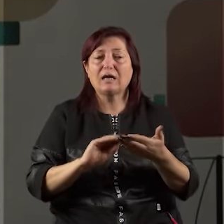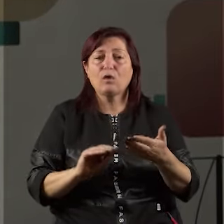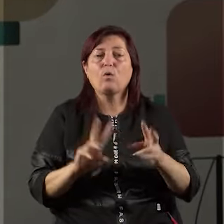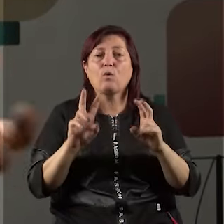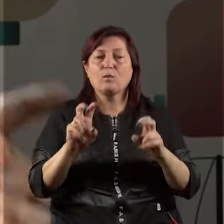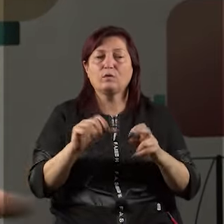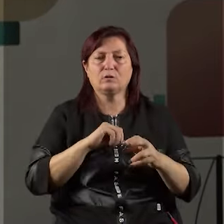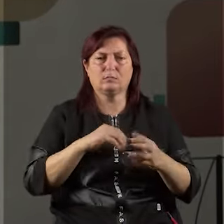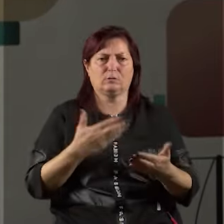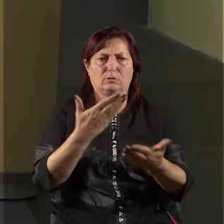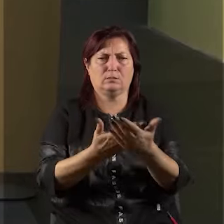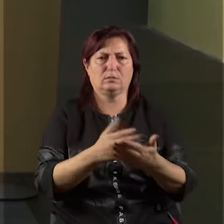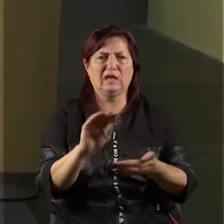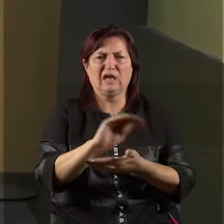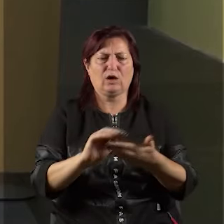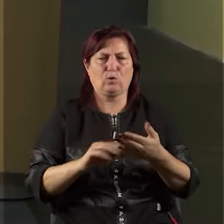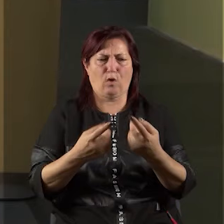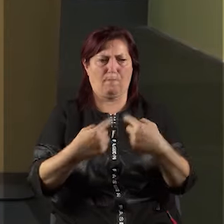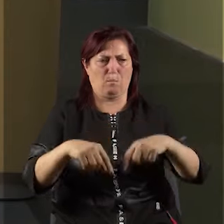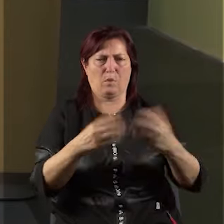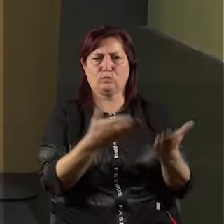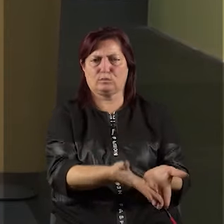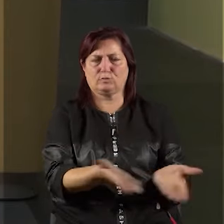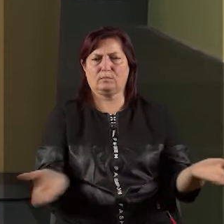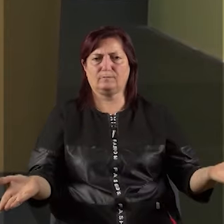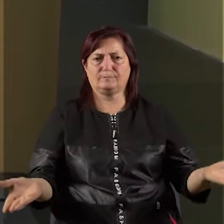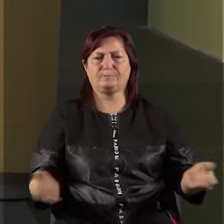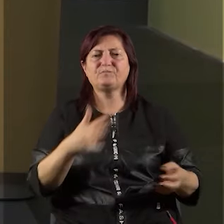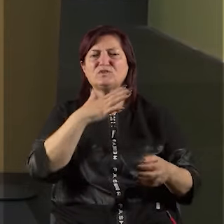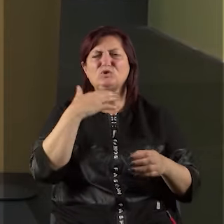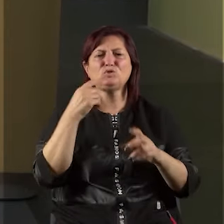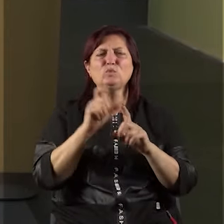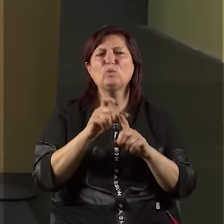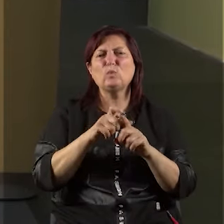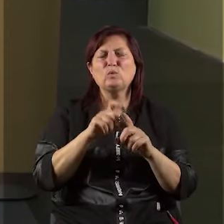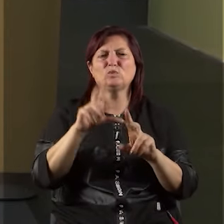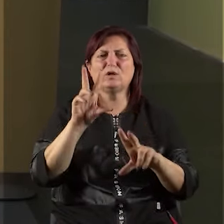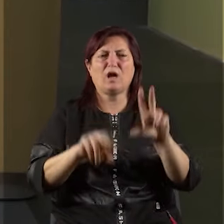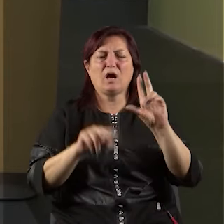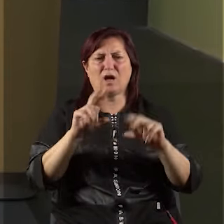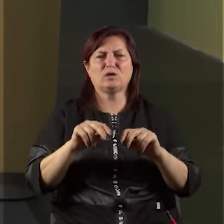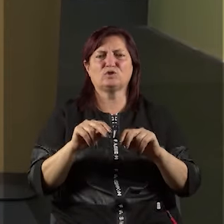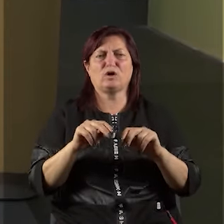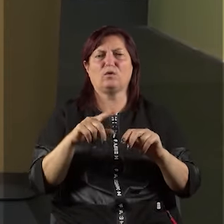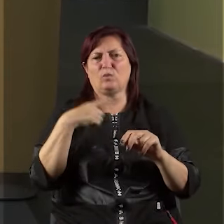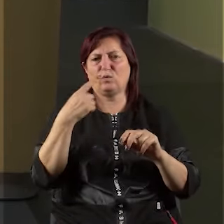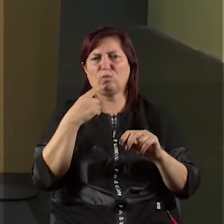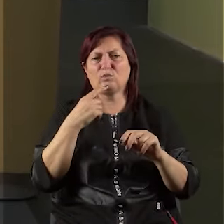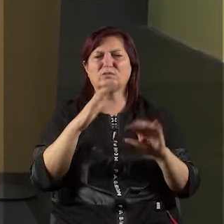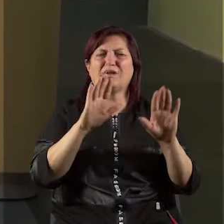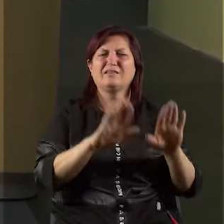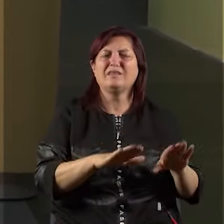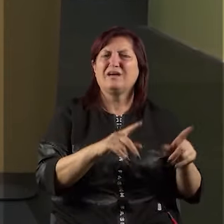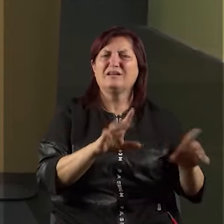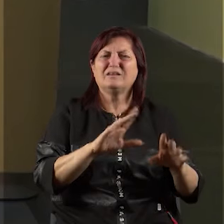ասած, ներկայացրել գրողների միություն։ Գիտեք ինչ, ես կարծիքի եմ, տեսեք, շատ են խոսում, հաճախ են հնչում էլի, տեղի, անտեղի,